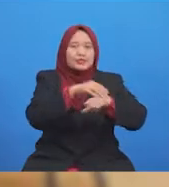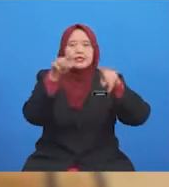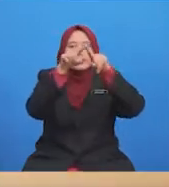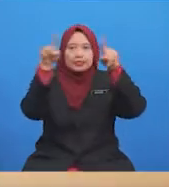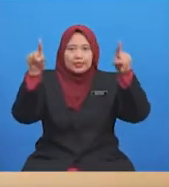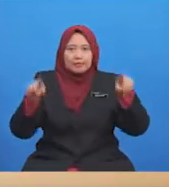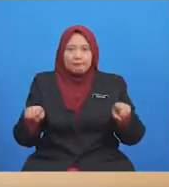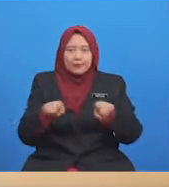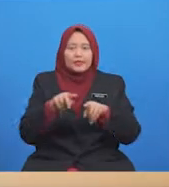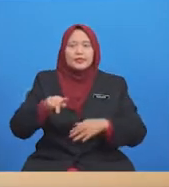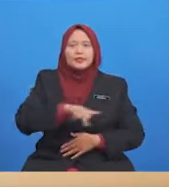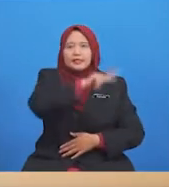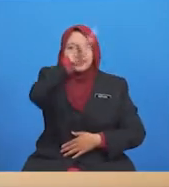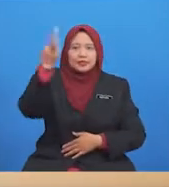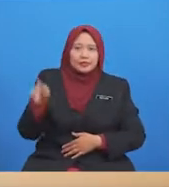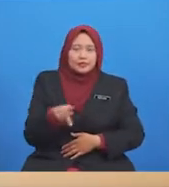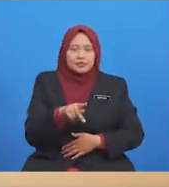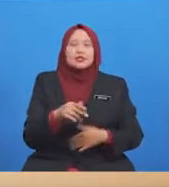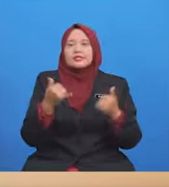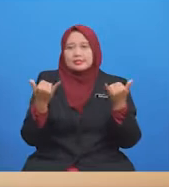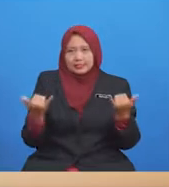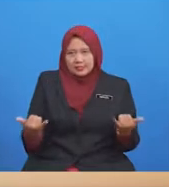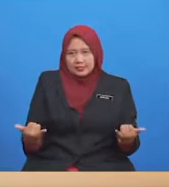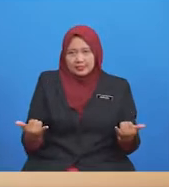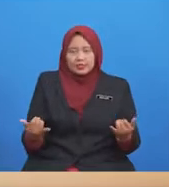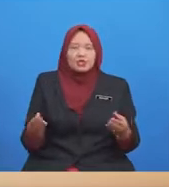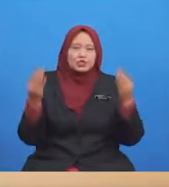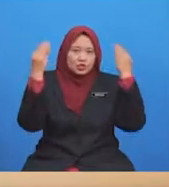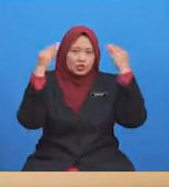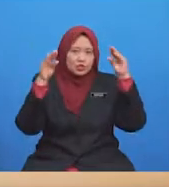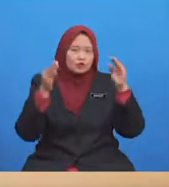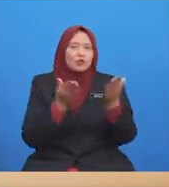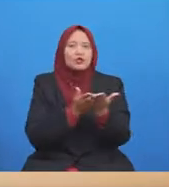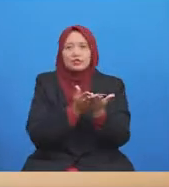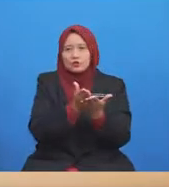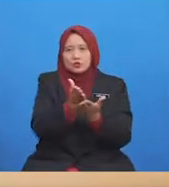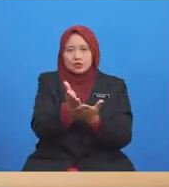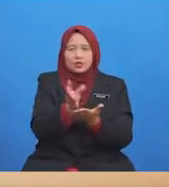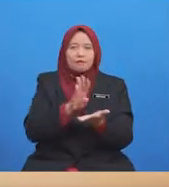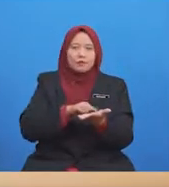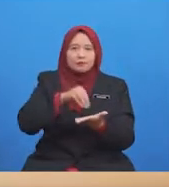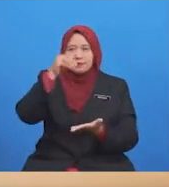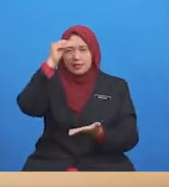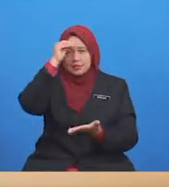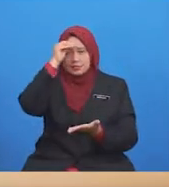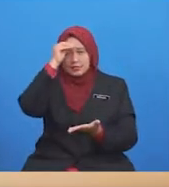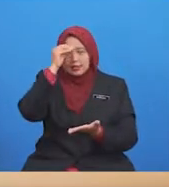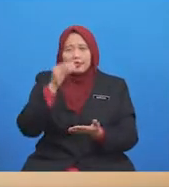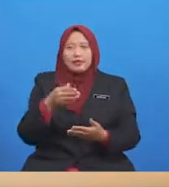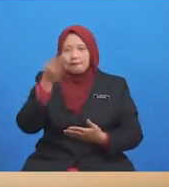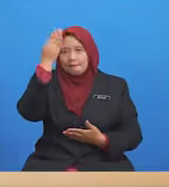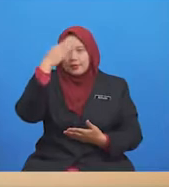kitaran. Sekarang, cikgu hendak teruskan pembelajaran kita